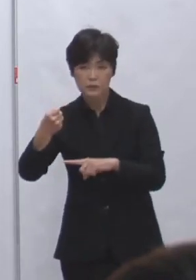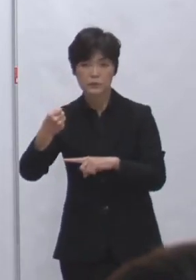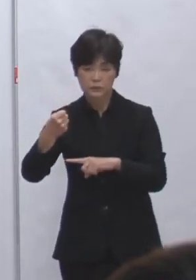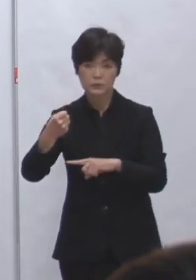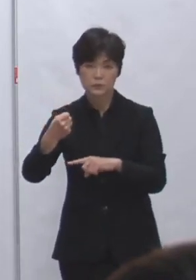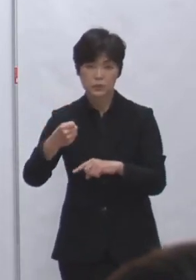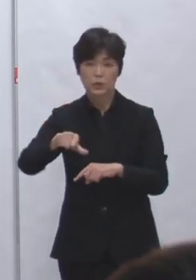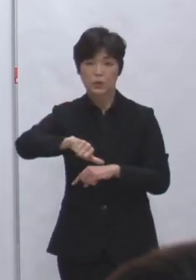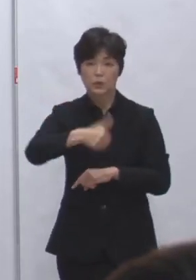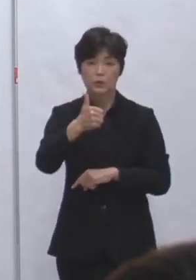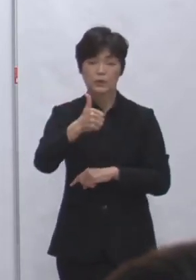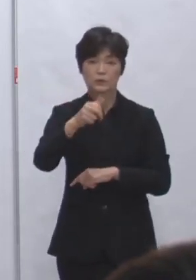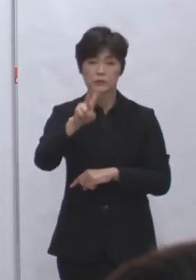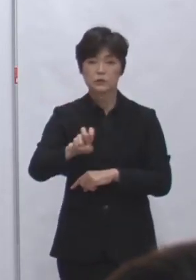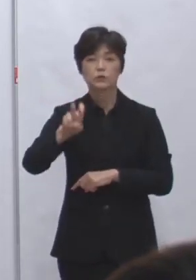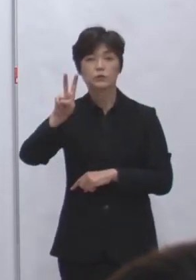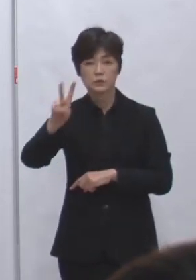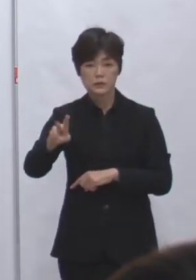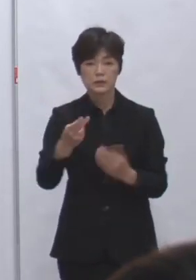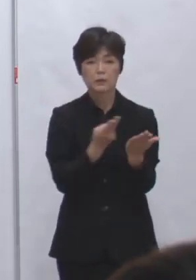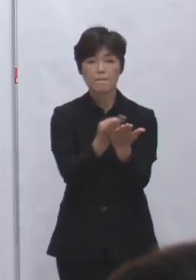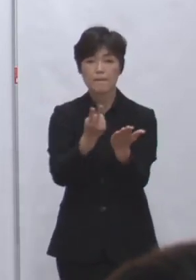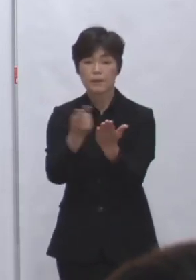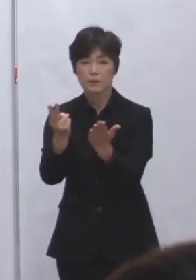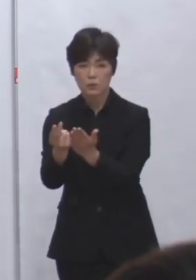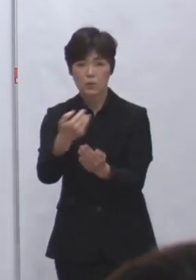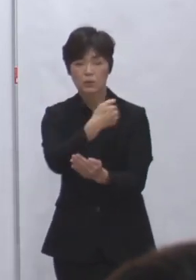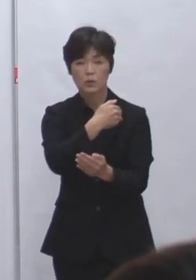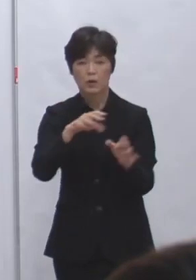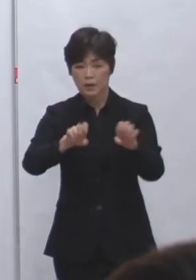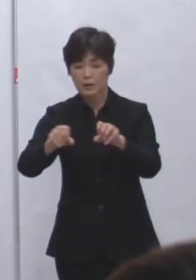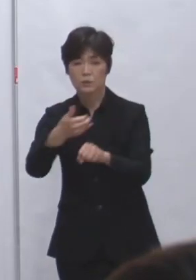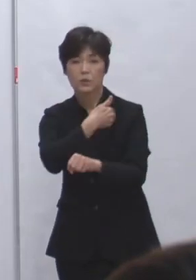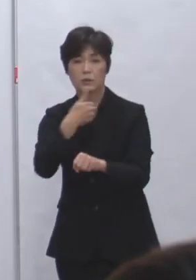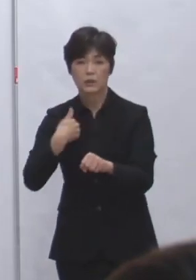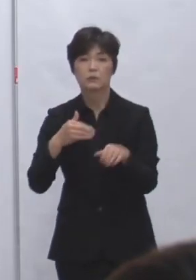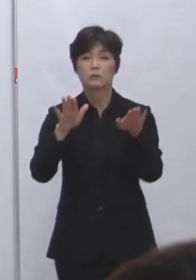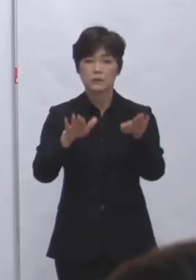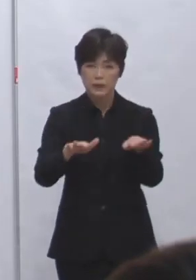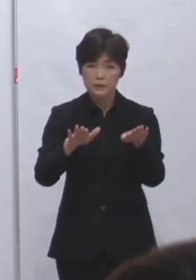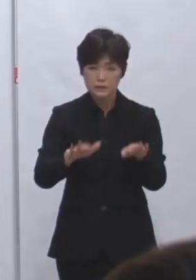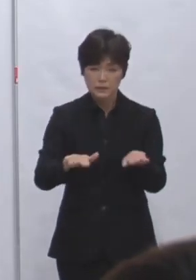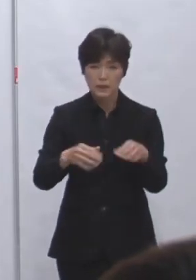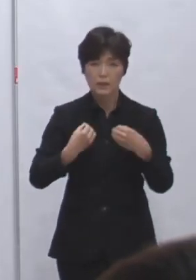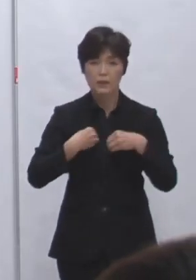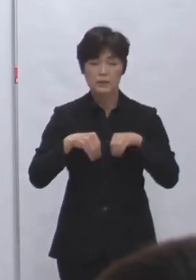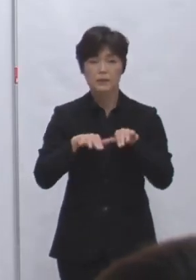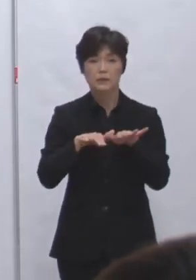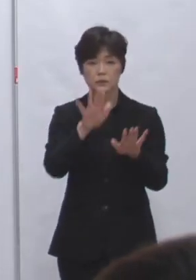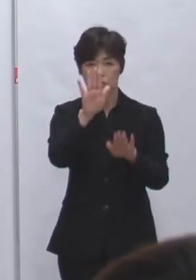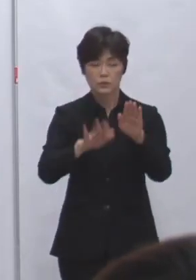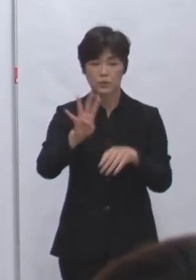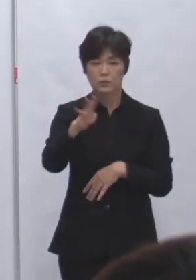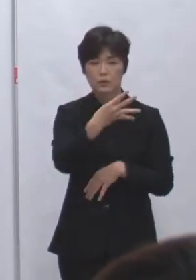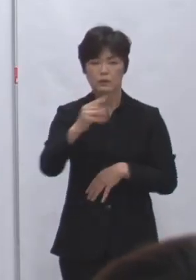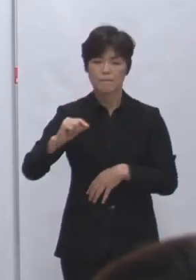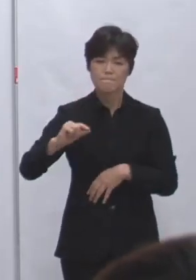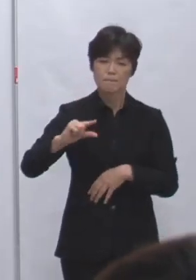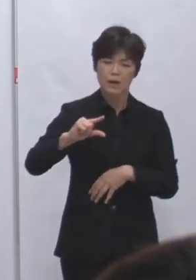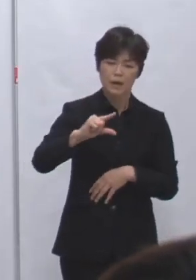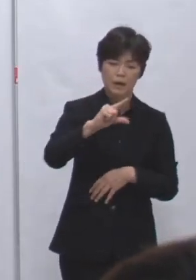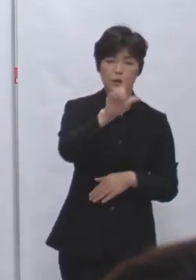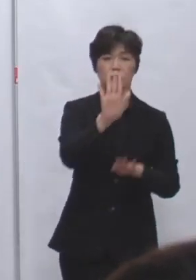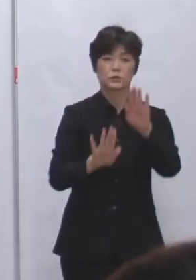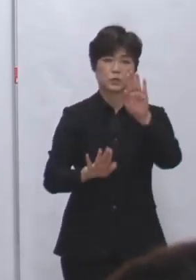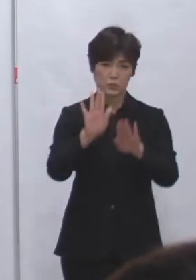い522床を確保するめどが立ちました。現時点では感染状況は第4波が始まりかけと